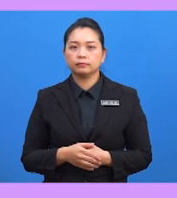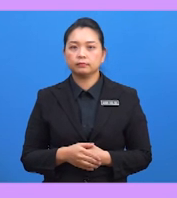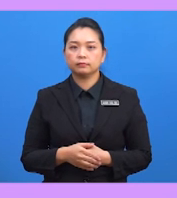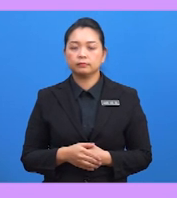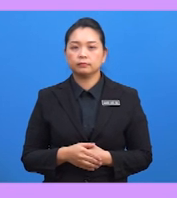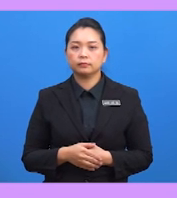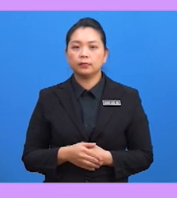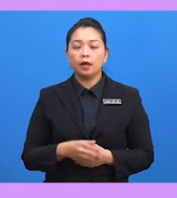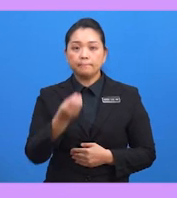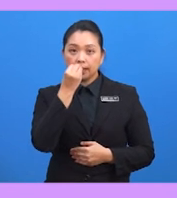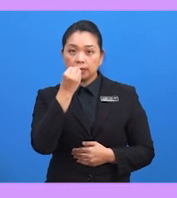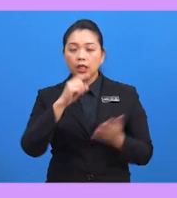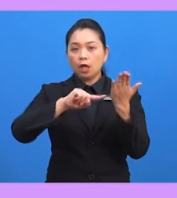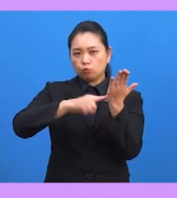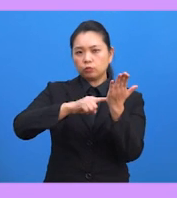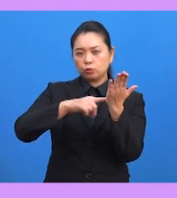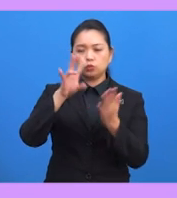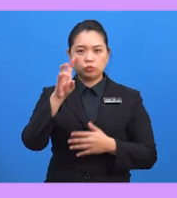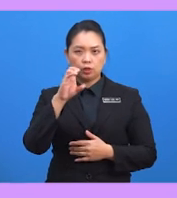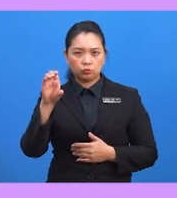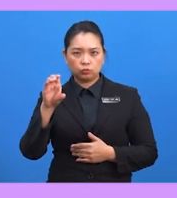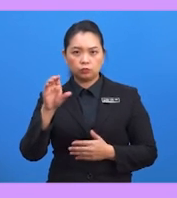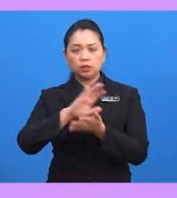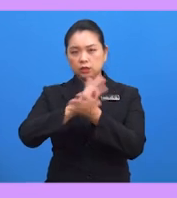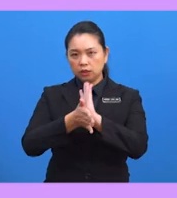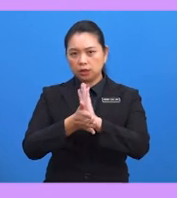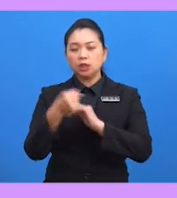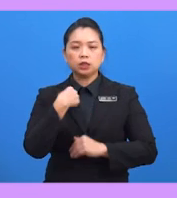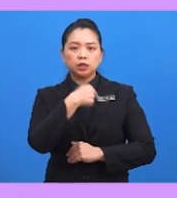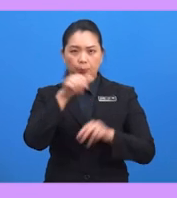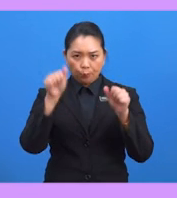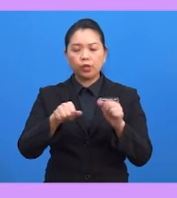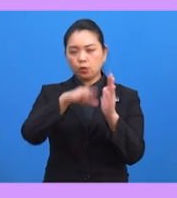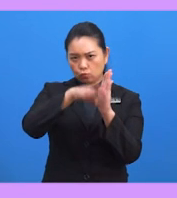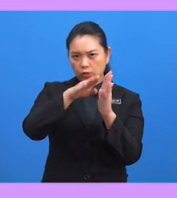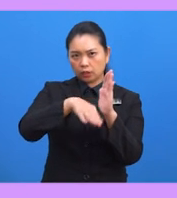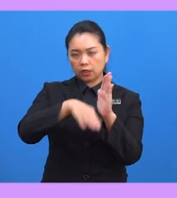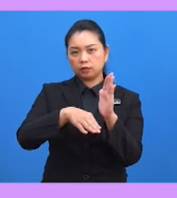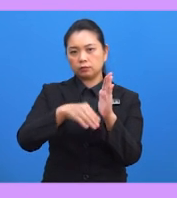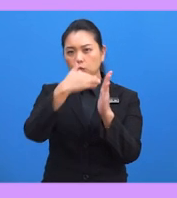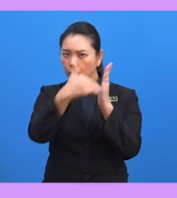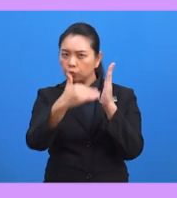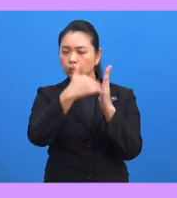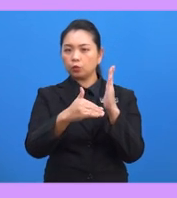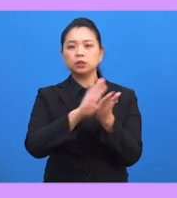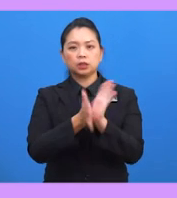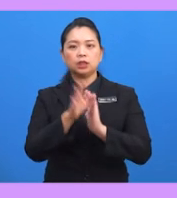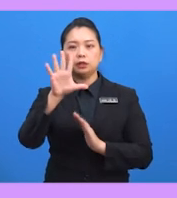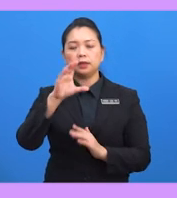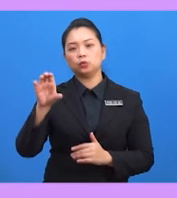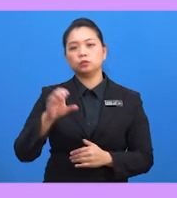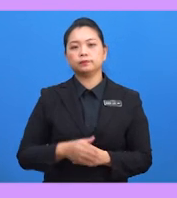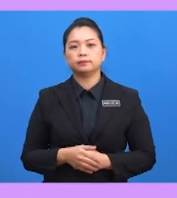asalnya berjumlah RM700. Jadi, kita boleh kurangkan makanannya kepada